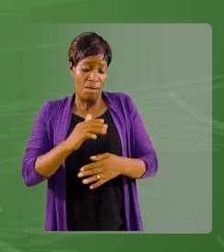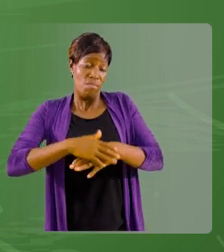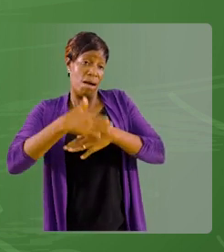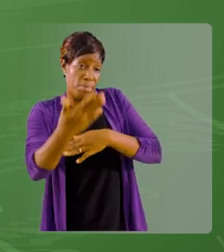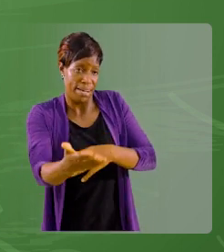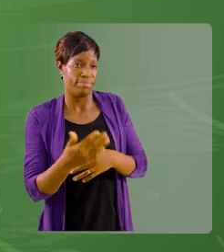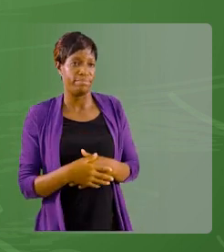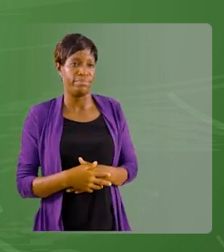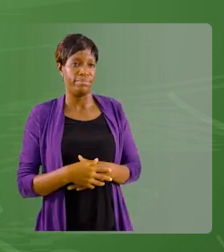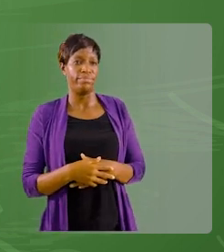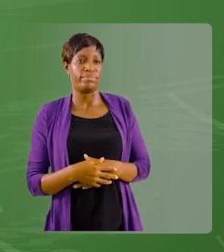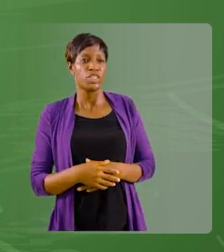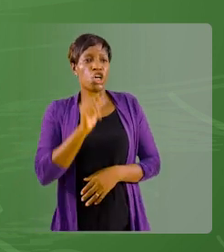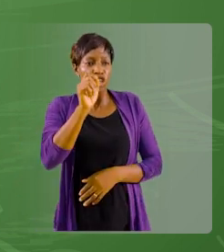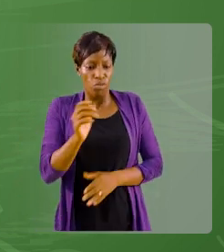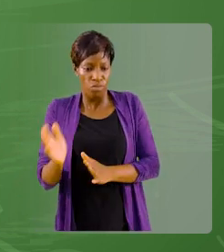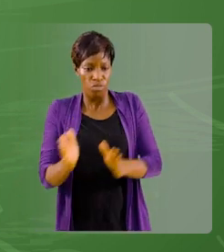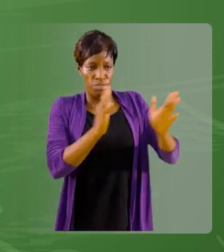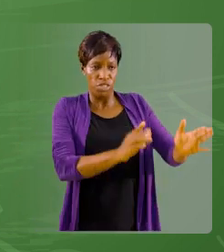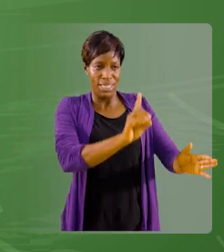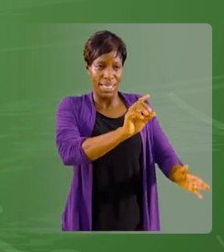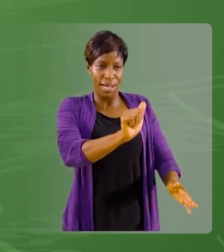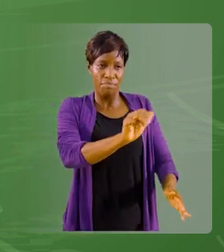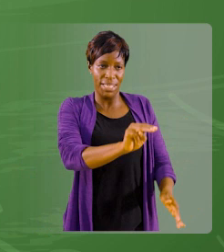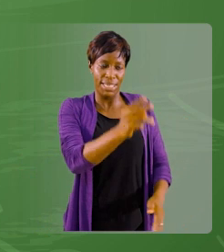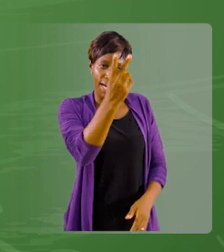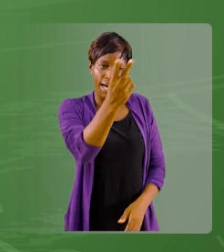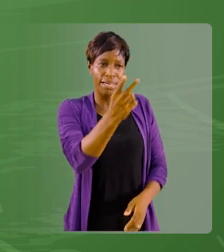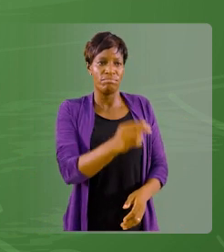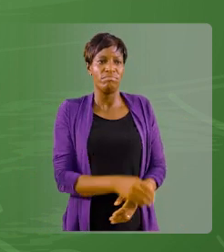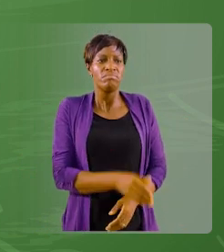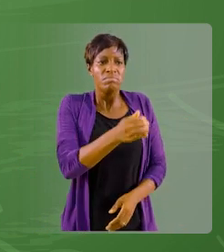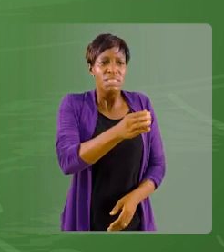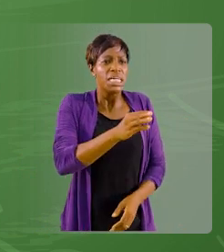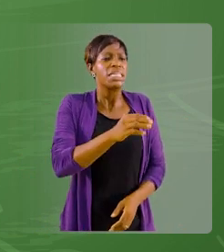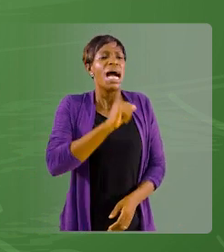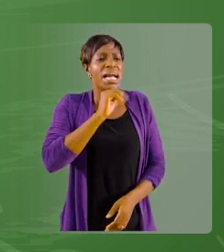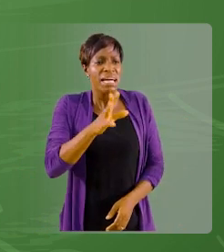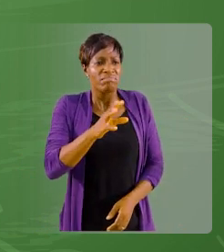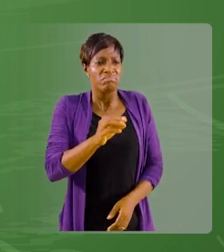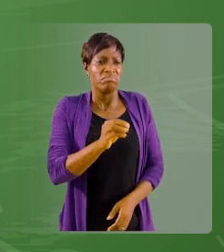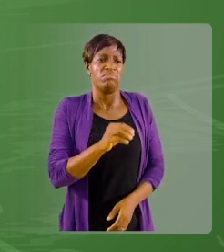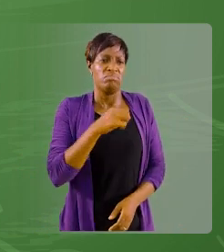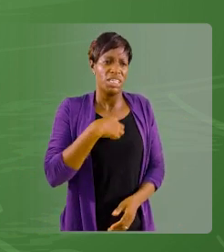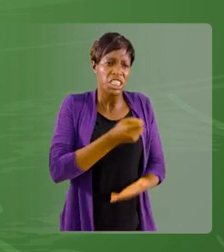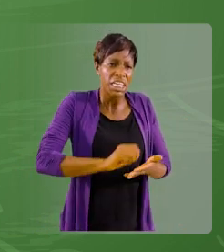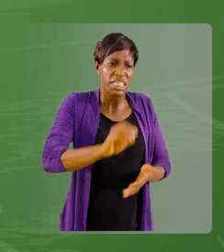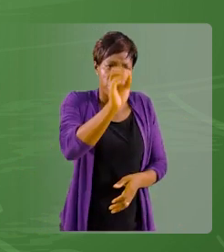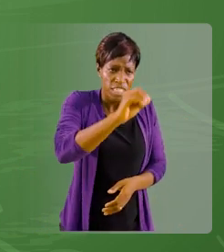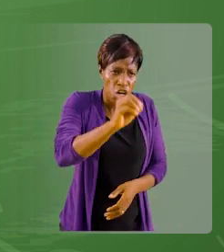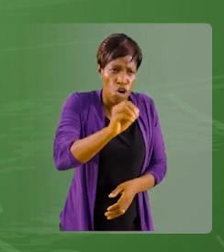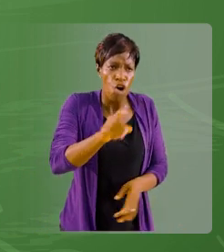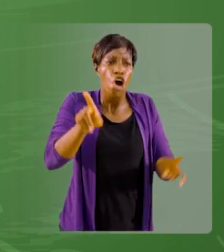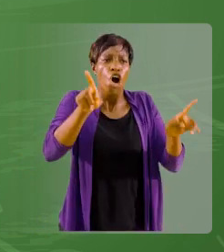passer dans la colonne des décamètres carrés. Il n'y a rien, je mets le 0. Et comme le mètre carré vient